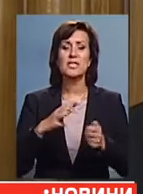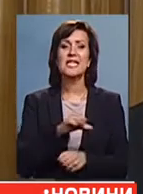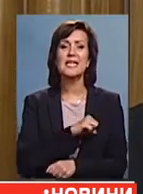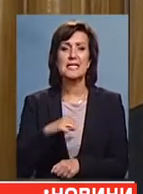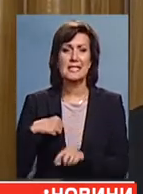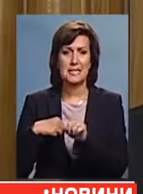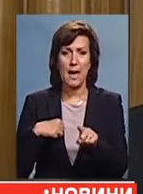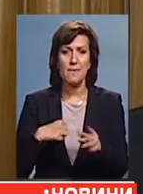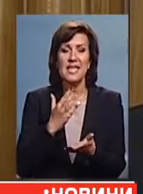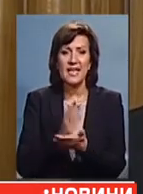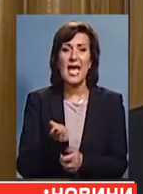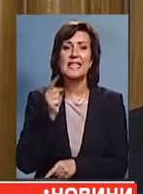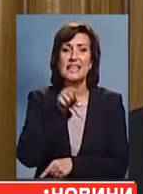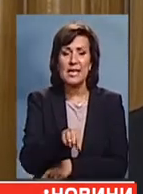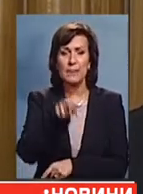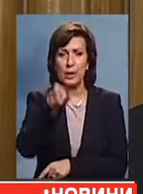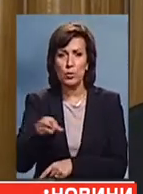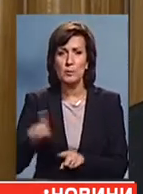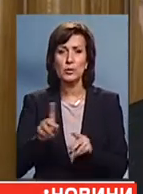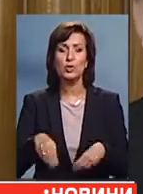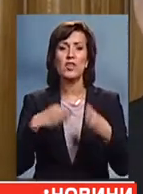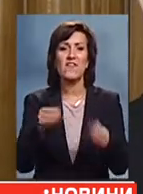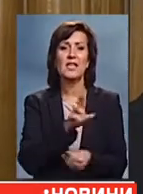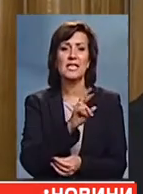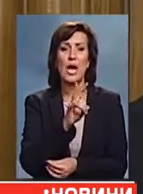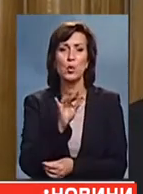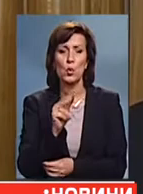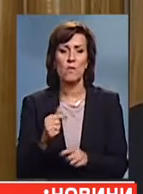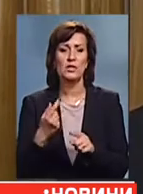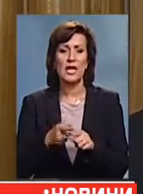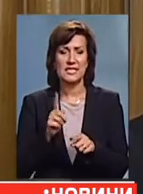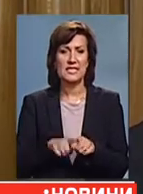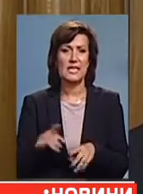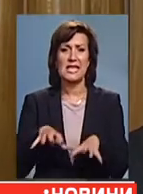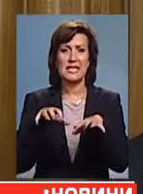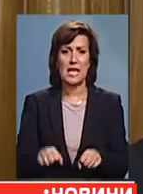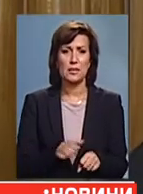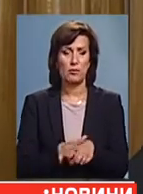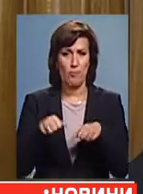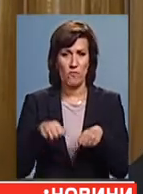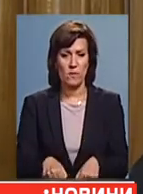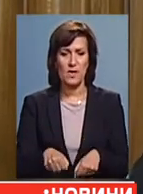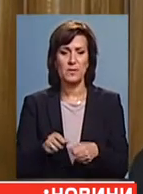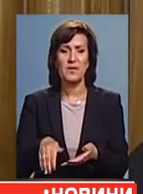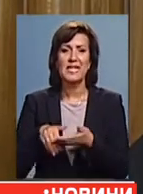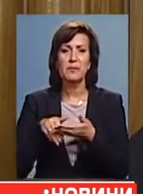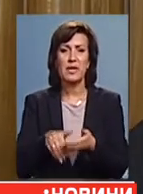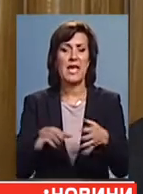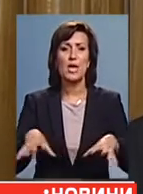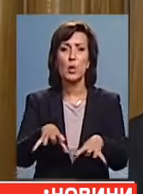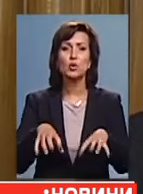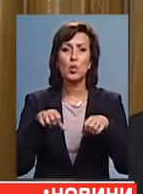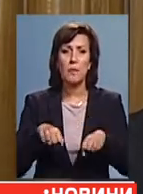самі є тими людьми, що давали Януковичу ці диктаторські повноваження, сприяли, по суті, узурпацію